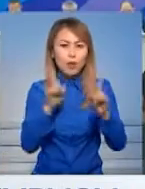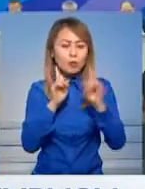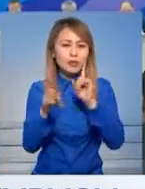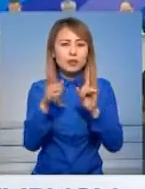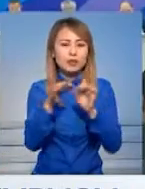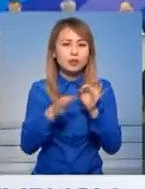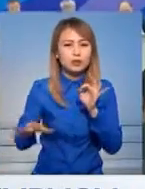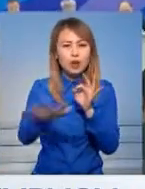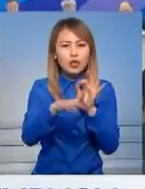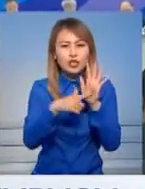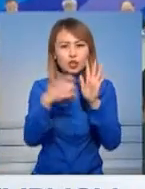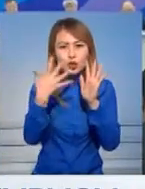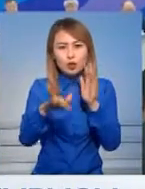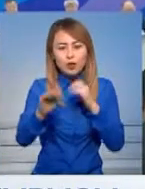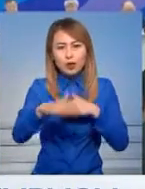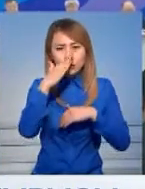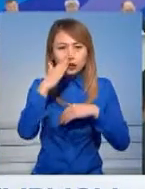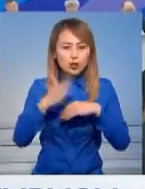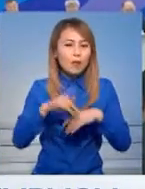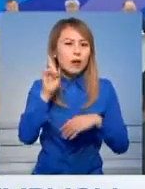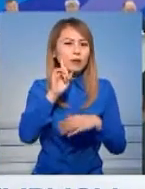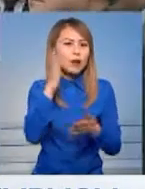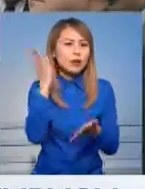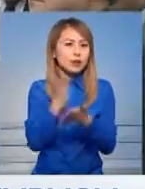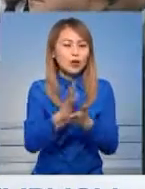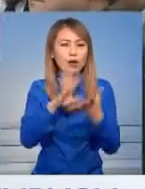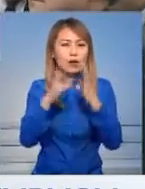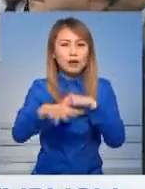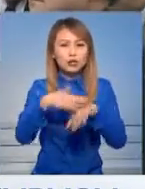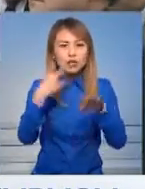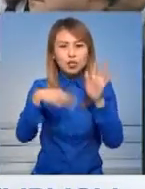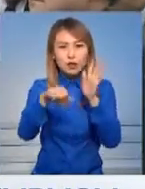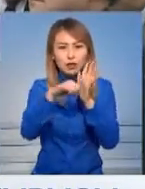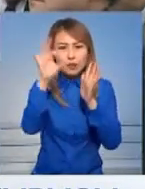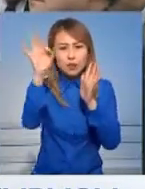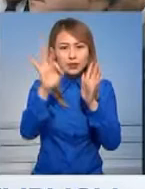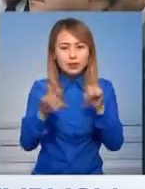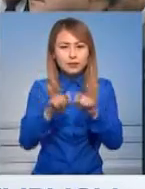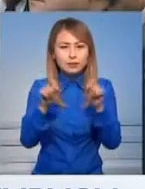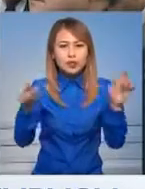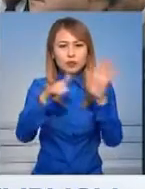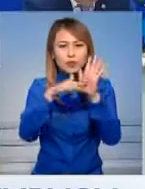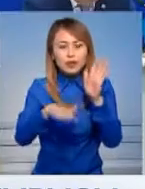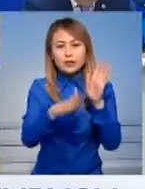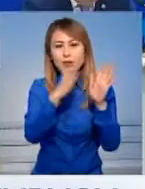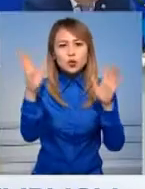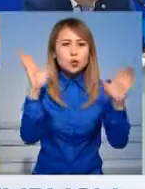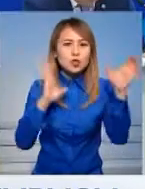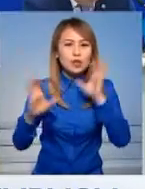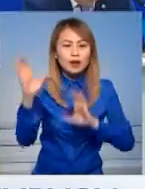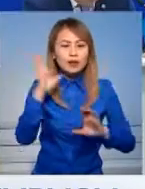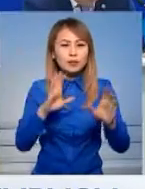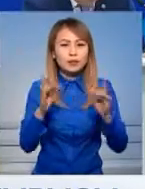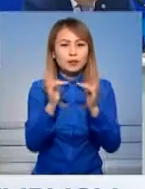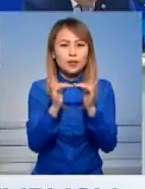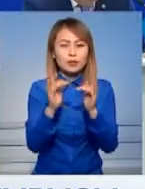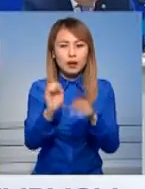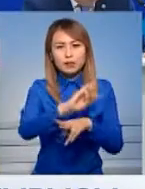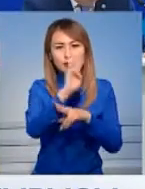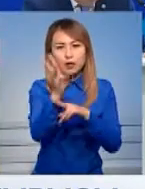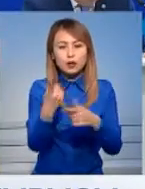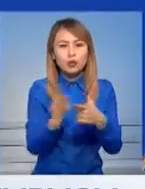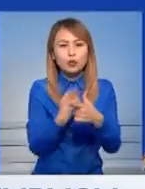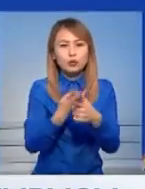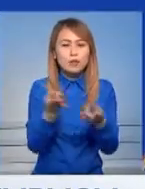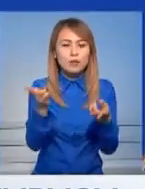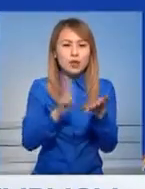Жалпы облыста 750 мыңға жуық жас бар. Бұл өңір халқының 26% құрайды. 7 мыңнан астам студент жатақханамен